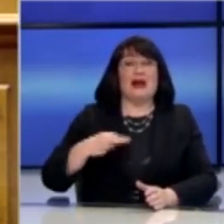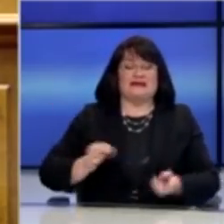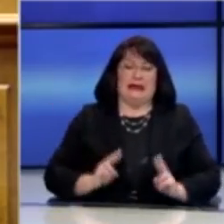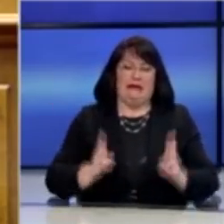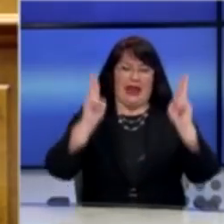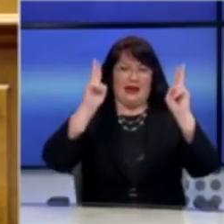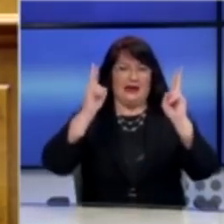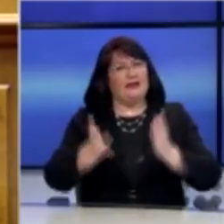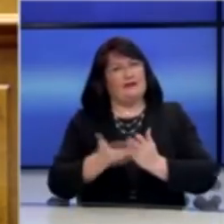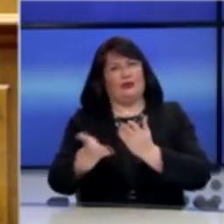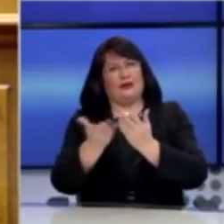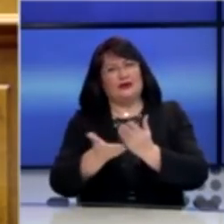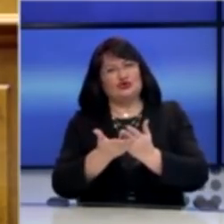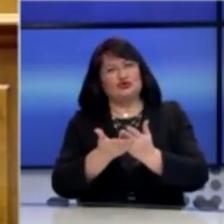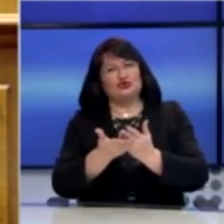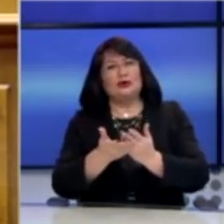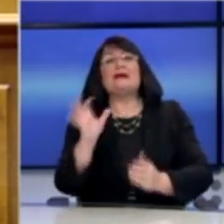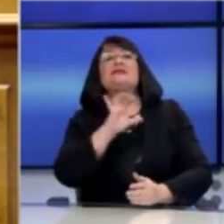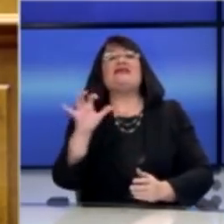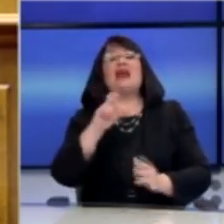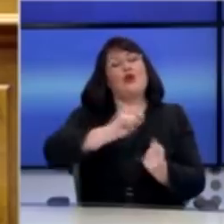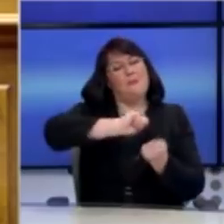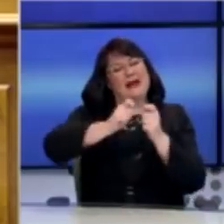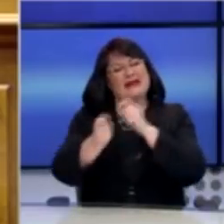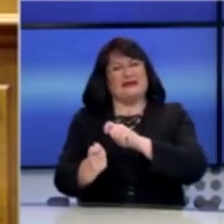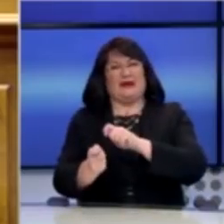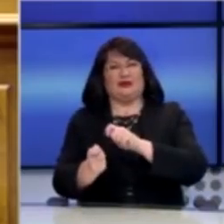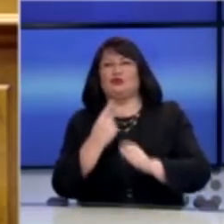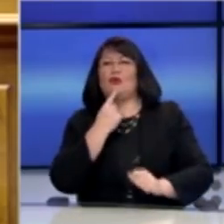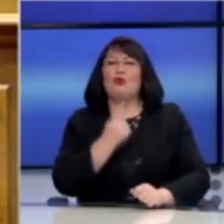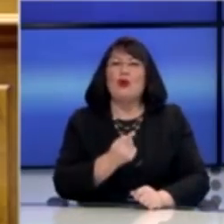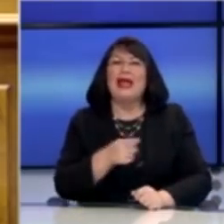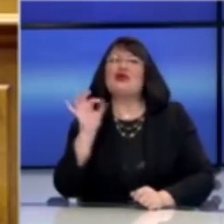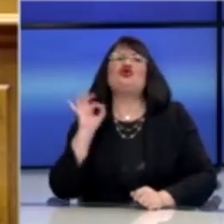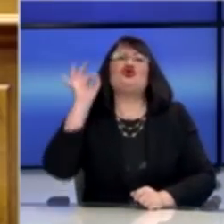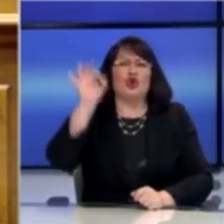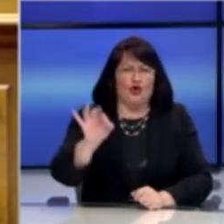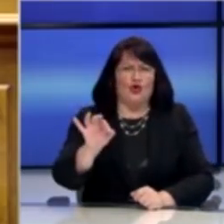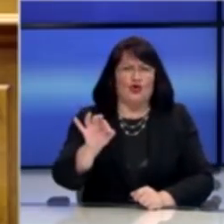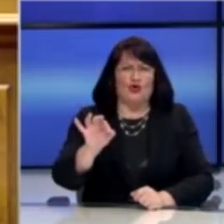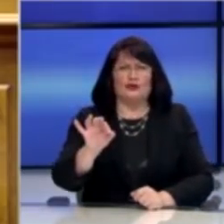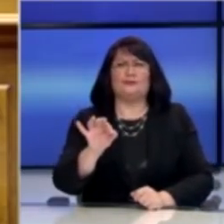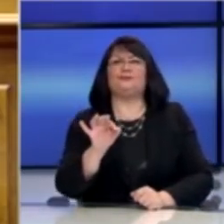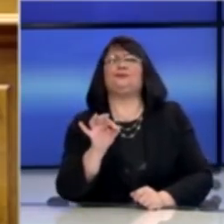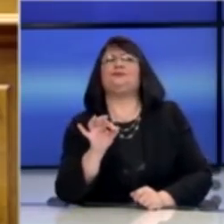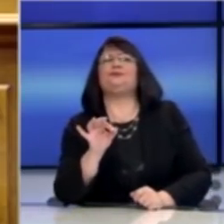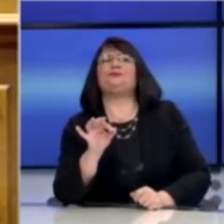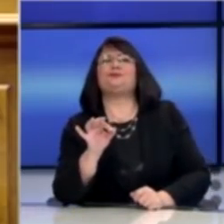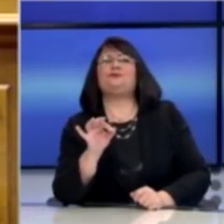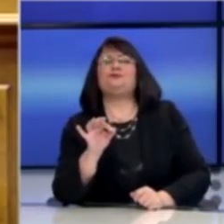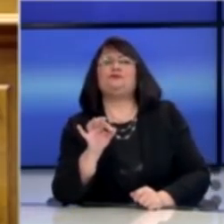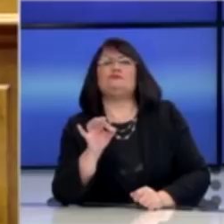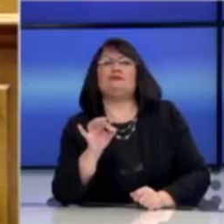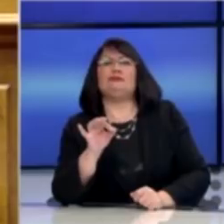ενέργεια και στον λεγόμενο ψηφιακό μετασχηματισμό. Δεν έχουν στόχο να αναβαθμίσουν τη